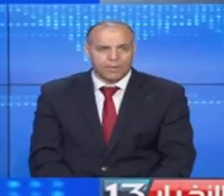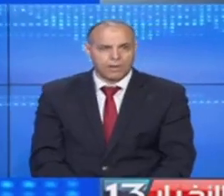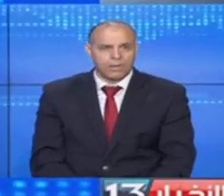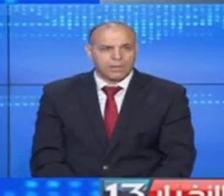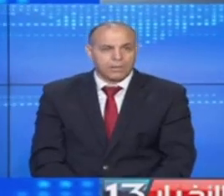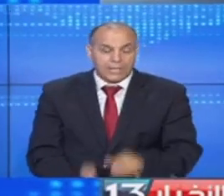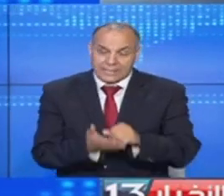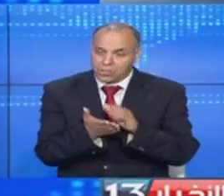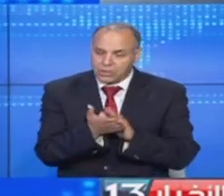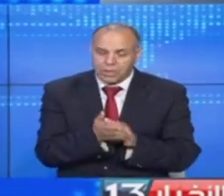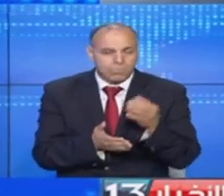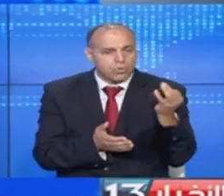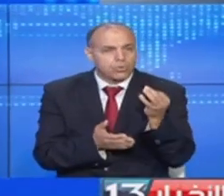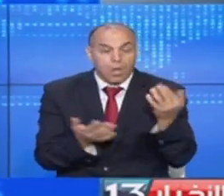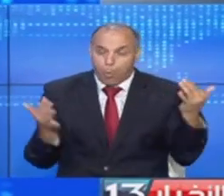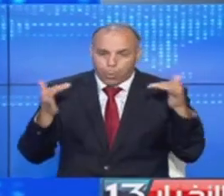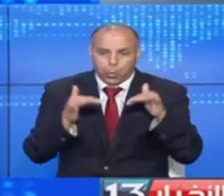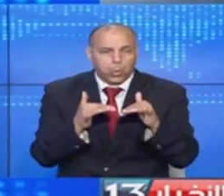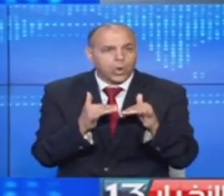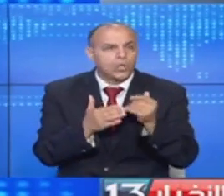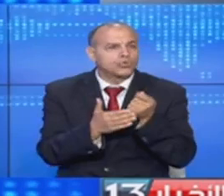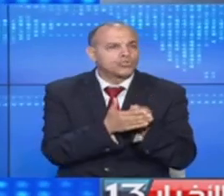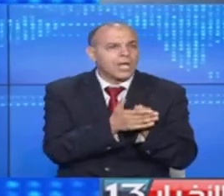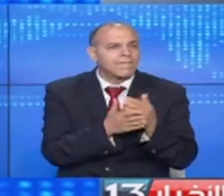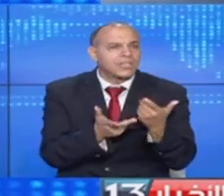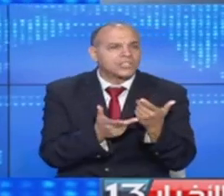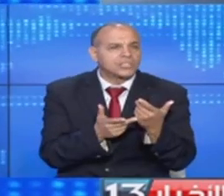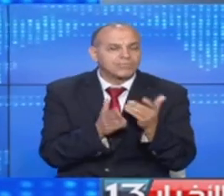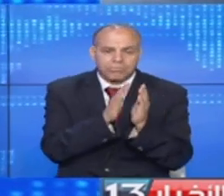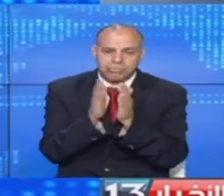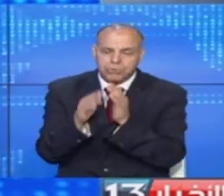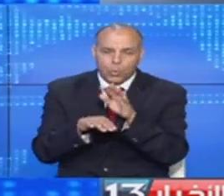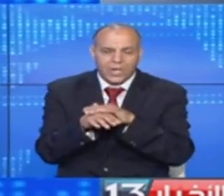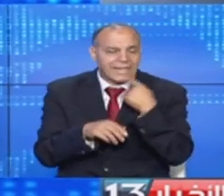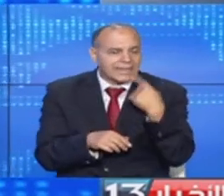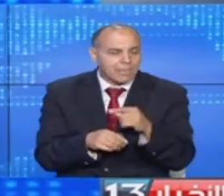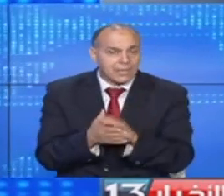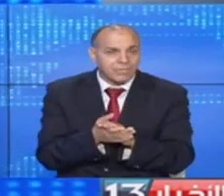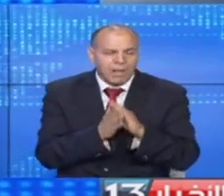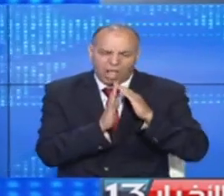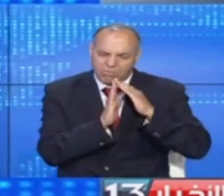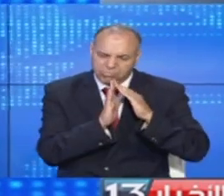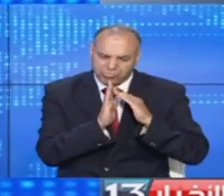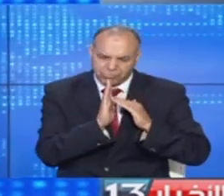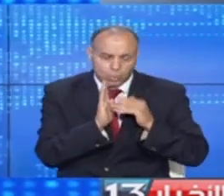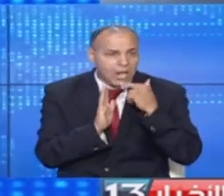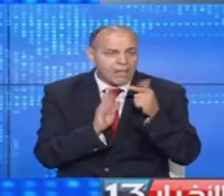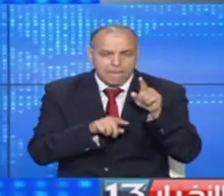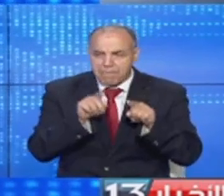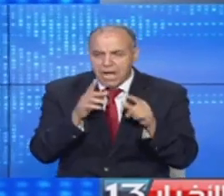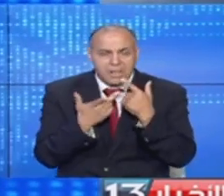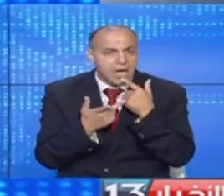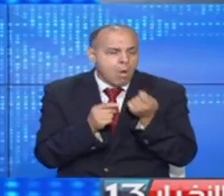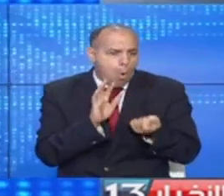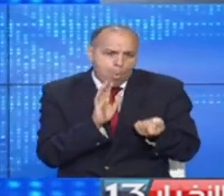سجلت نسبه الاقبال على اقتناء المستلزمات ان لمكتبه بولايه نابل تراجعا ارجعه البعض الى